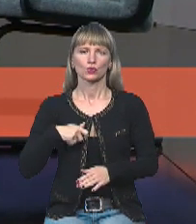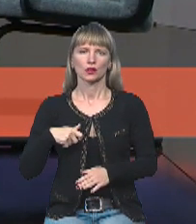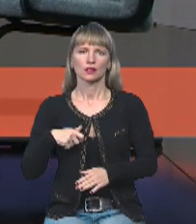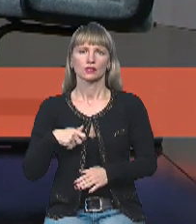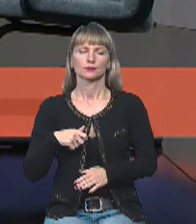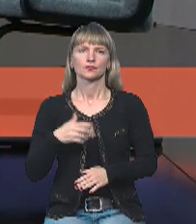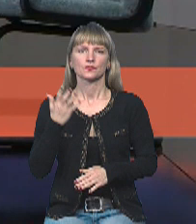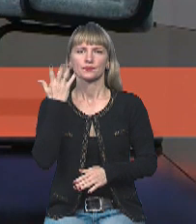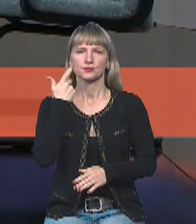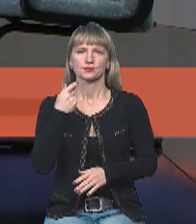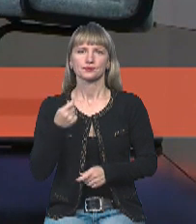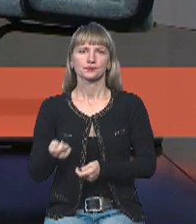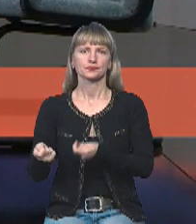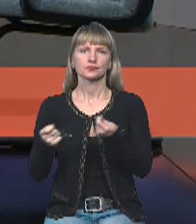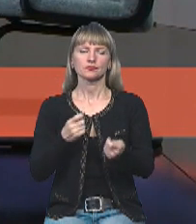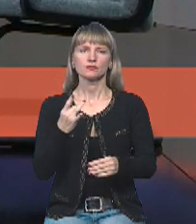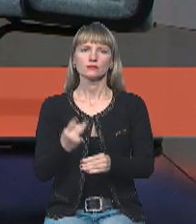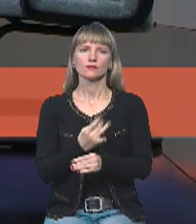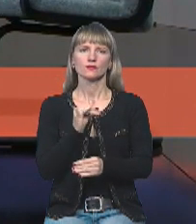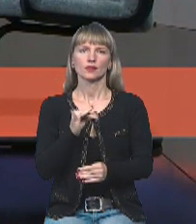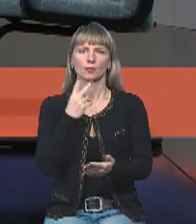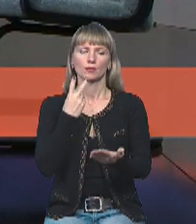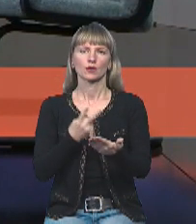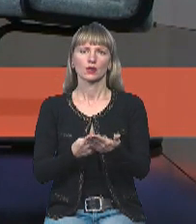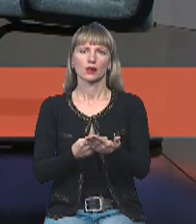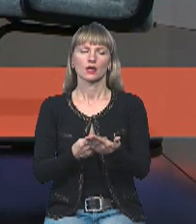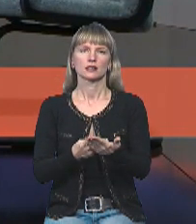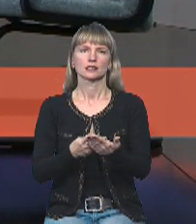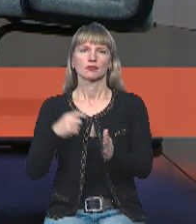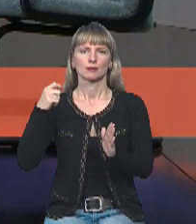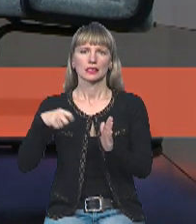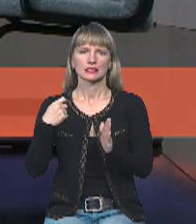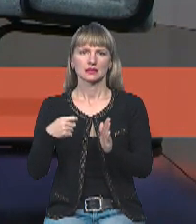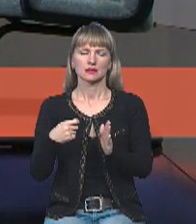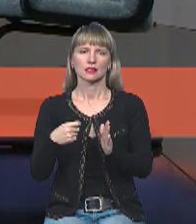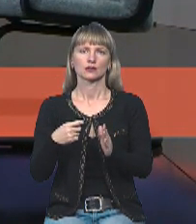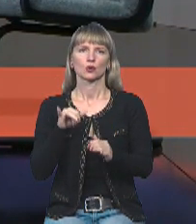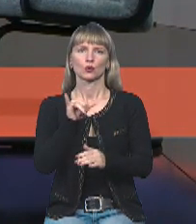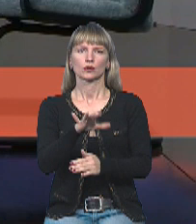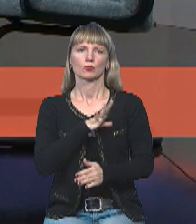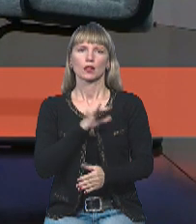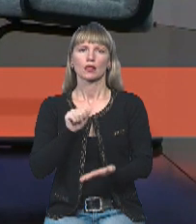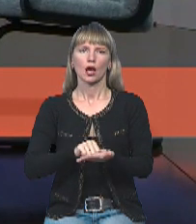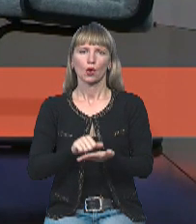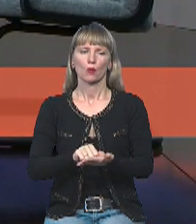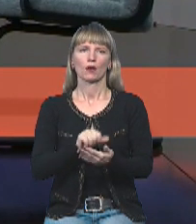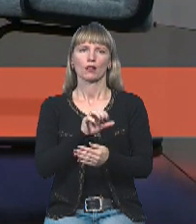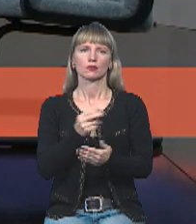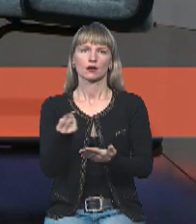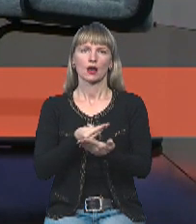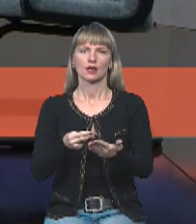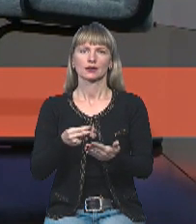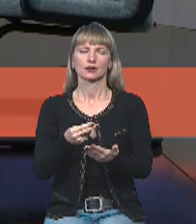він як народний депутат, коли привозили перший раз і показували презентацію, у них були документи з картинками, все